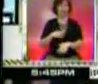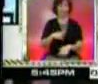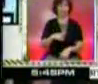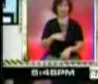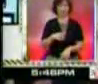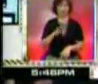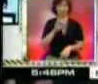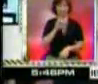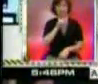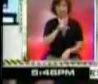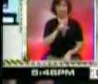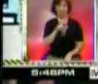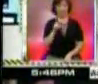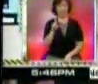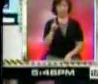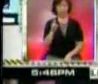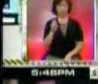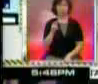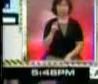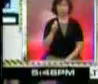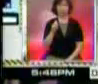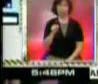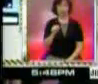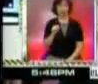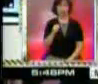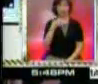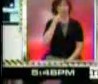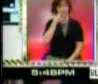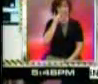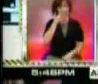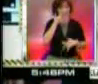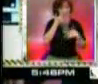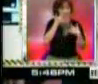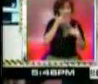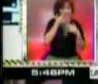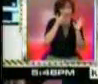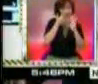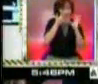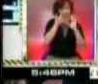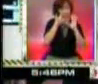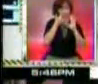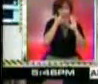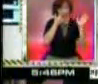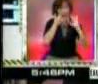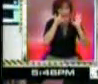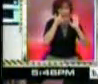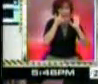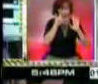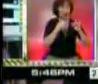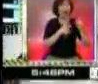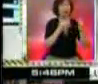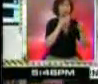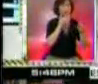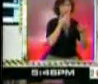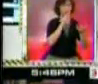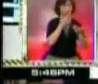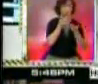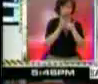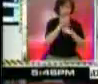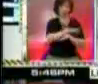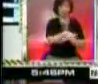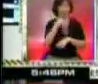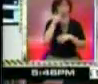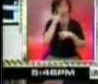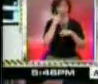Dueñas, sir. Colonel. Colonel. Hello. Colonel. Hello. Colonel Dueñas. Opo, magandang hapon. Opo,